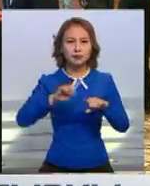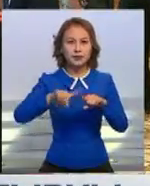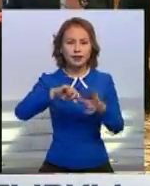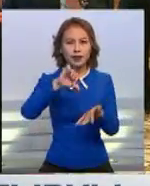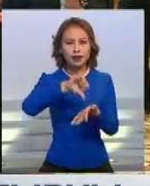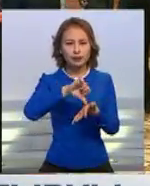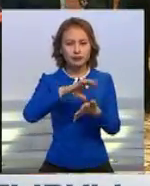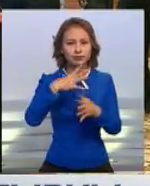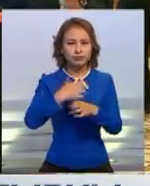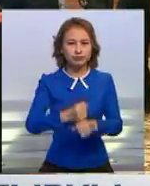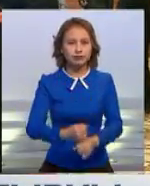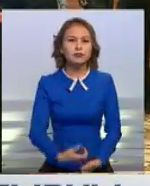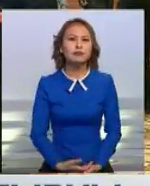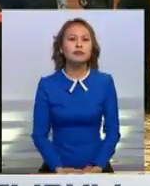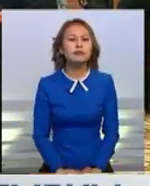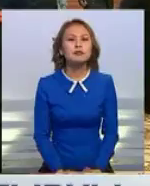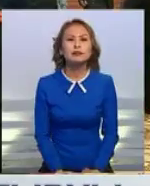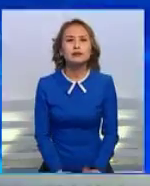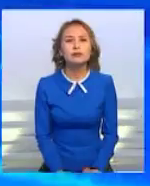қатысуын азайтады.